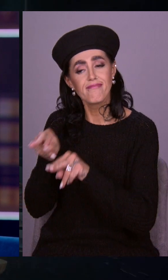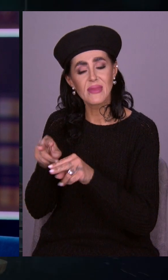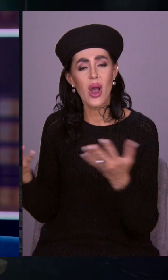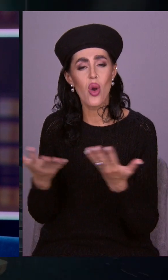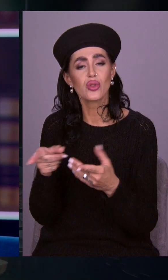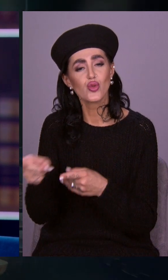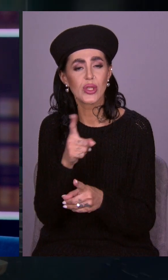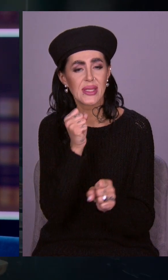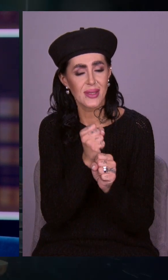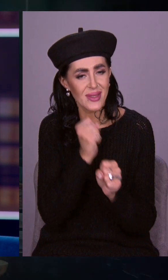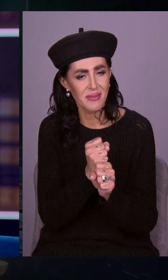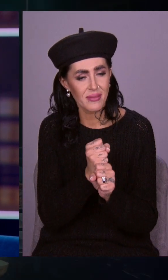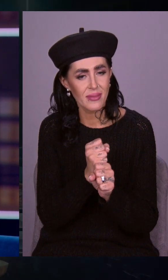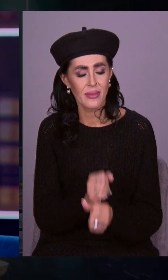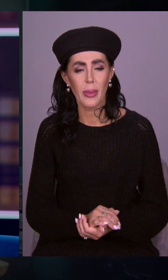що вони роблять.